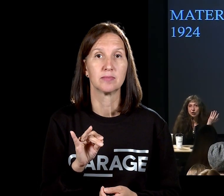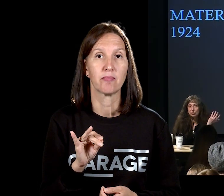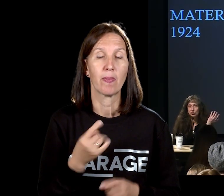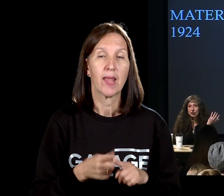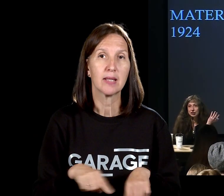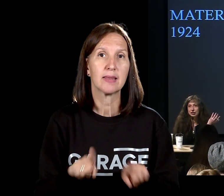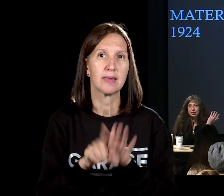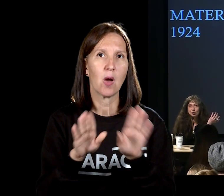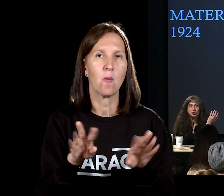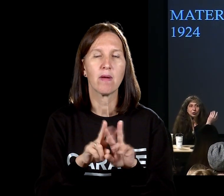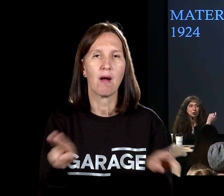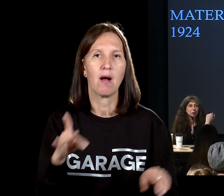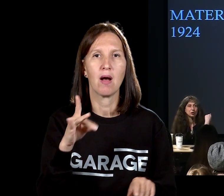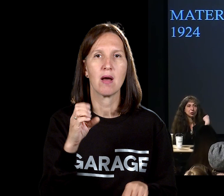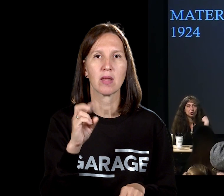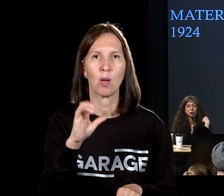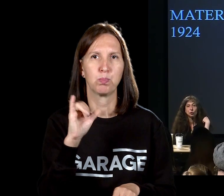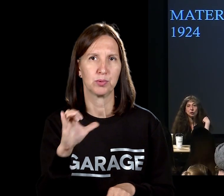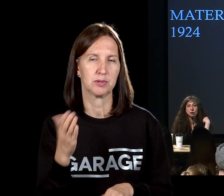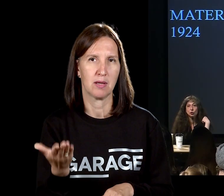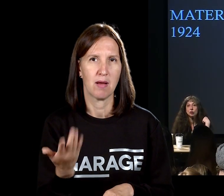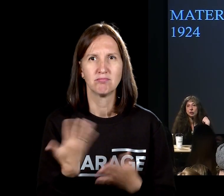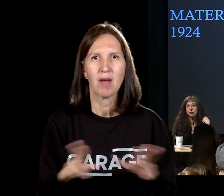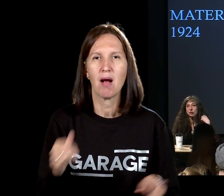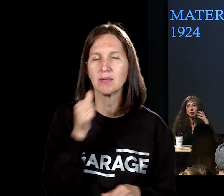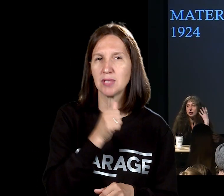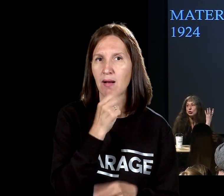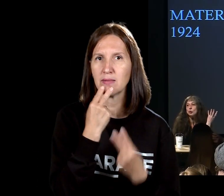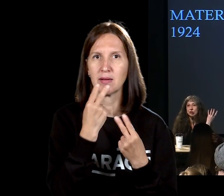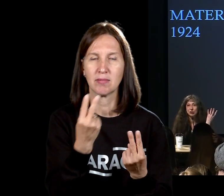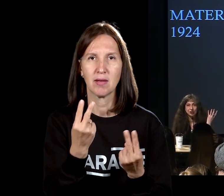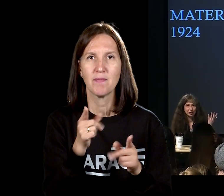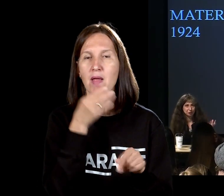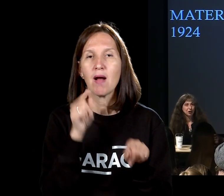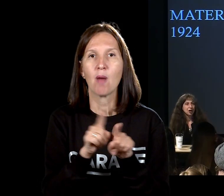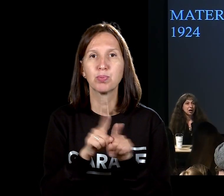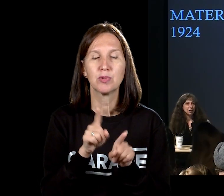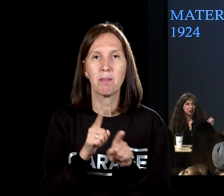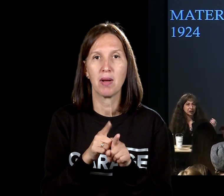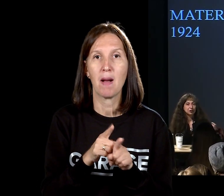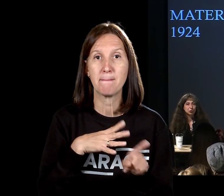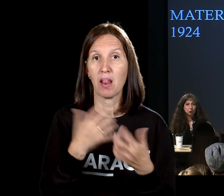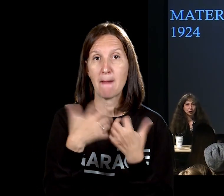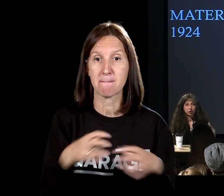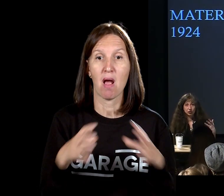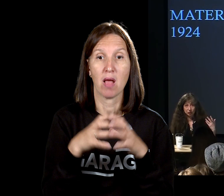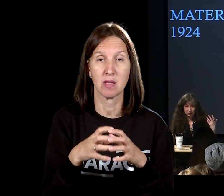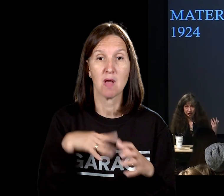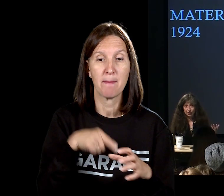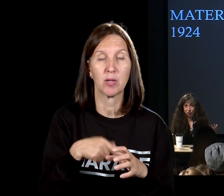это такой ребус, да, и это ребус, в котором, который устроен еще как... это разобранный механизм. Естественно,